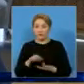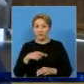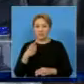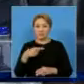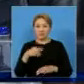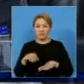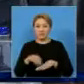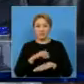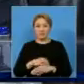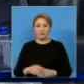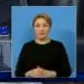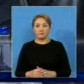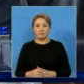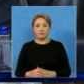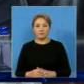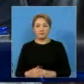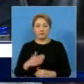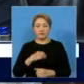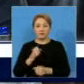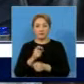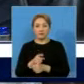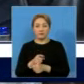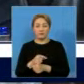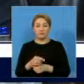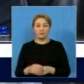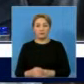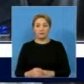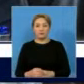аким. Я дал поручение,